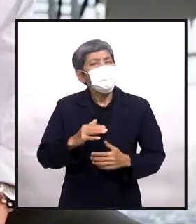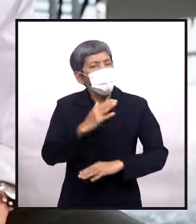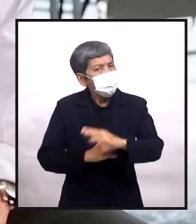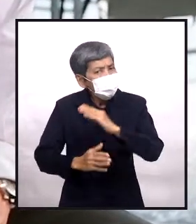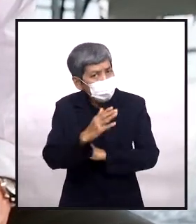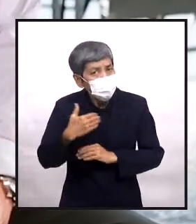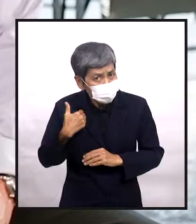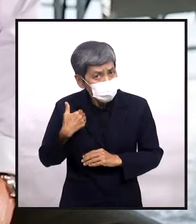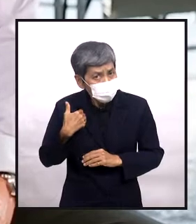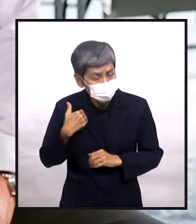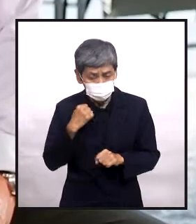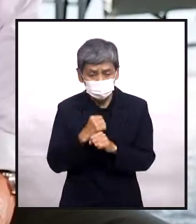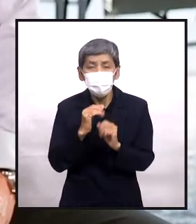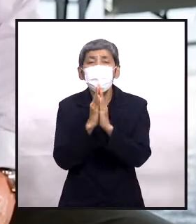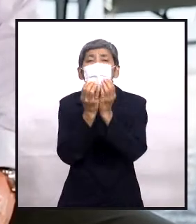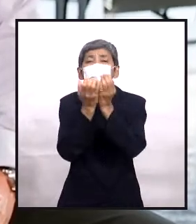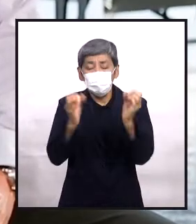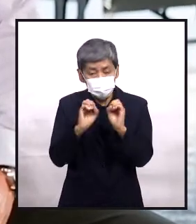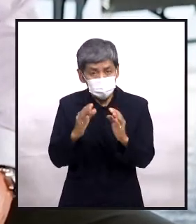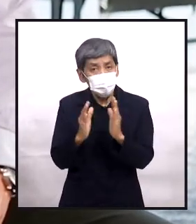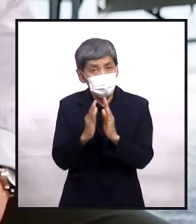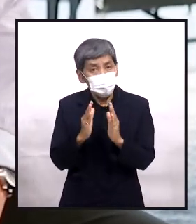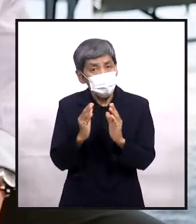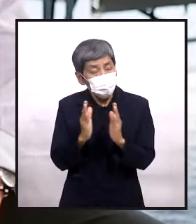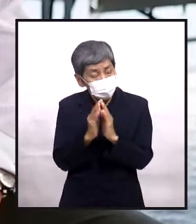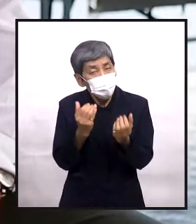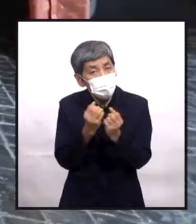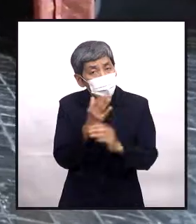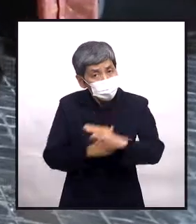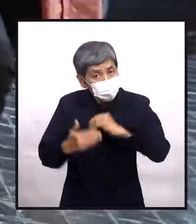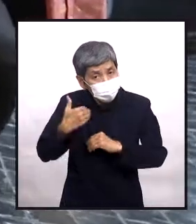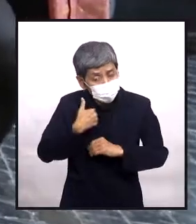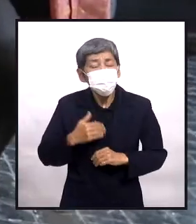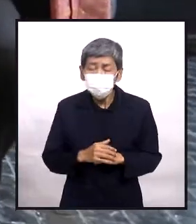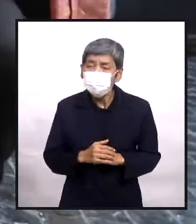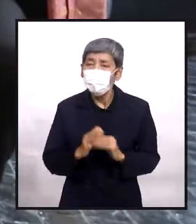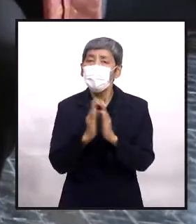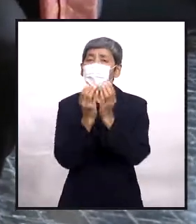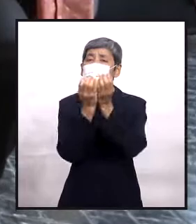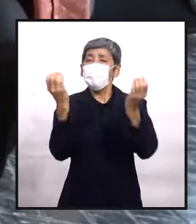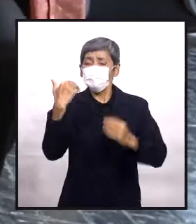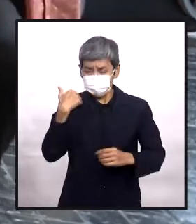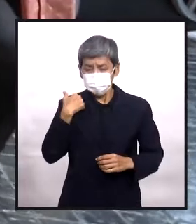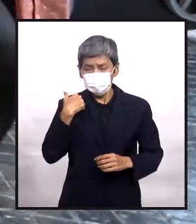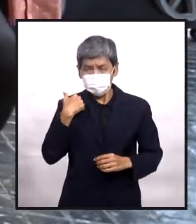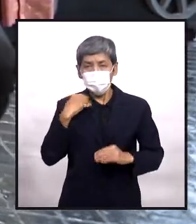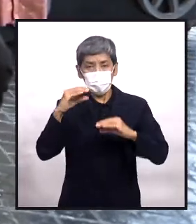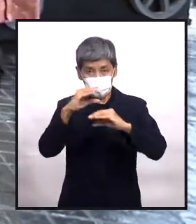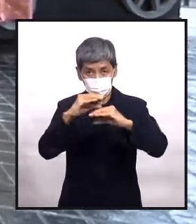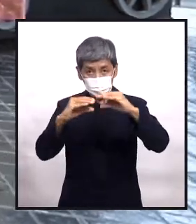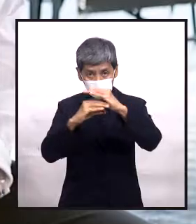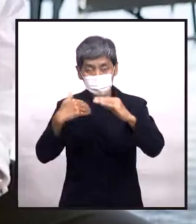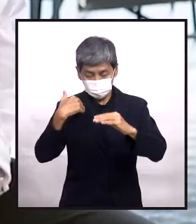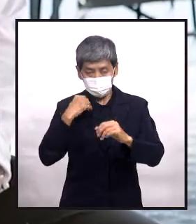นของคนพิการล่ะคุณหมายเรานำธรรมะเข้าสู่คนพิการได้ยังไงบ้างคะ ก็จริงๆธรรมะตอนนี้เรามีอีกอันนึงอีกโครง